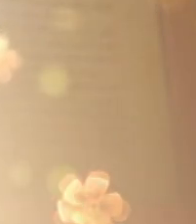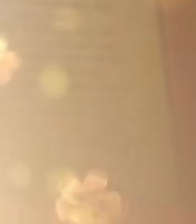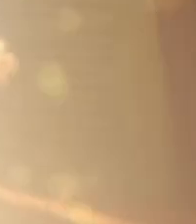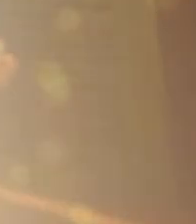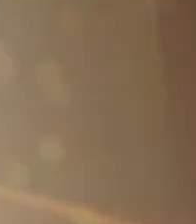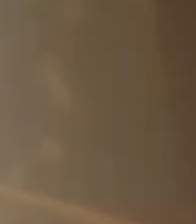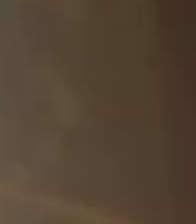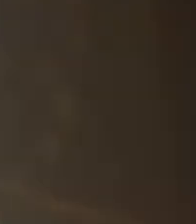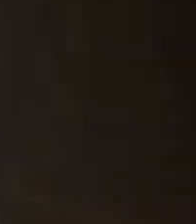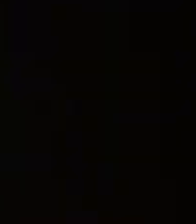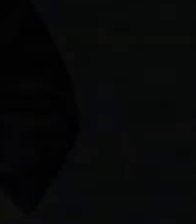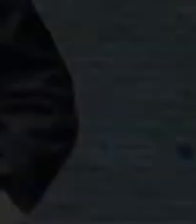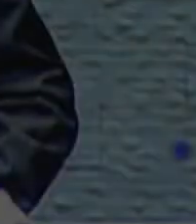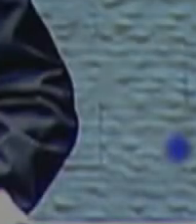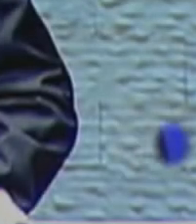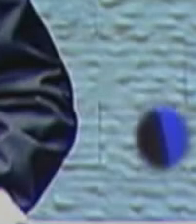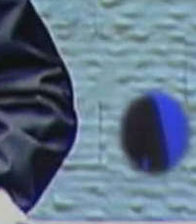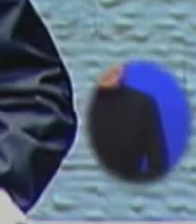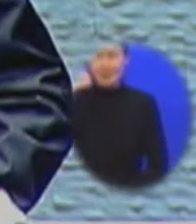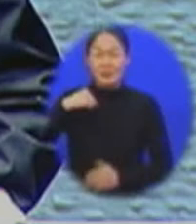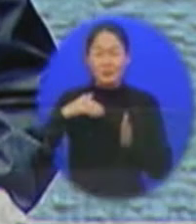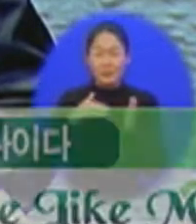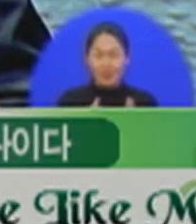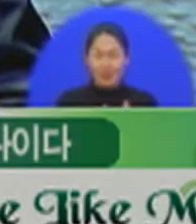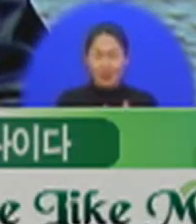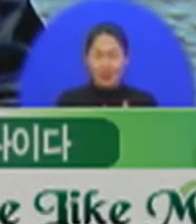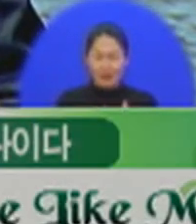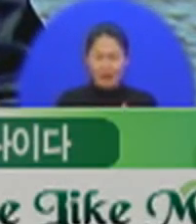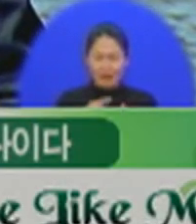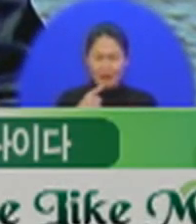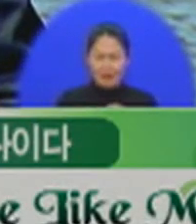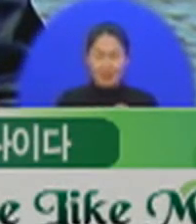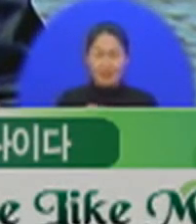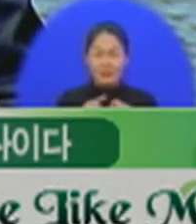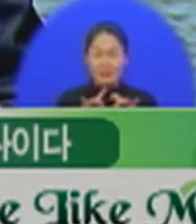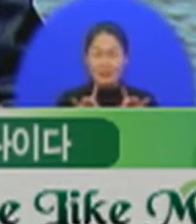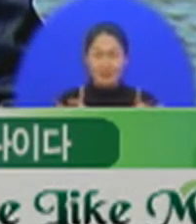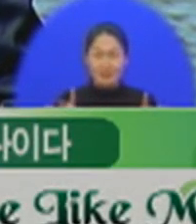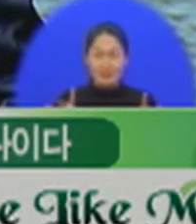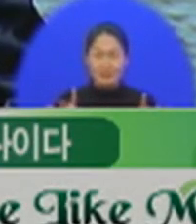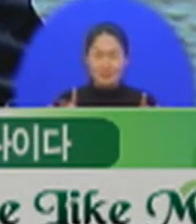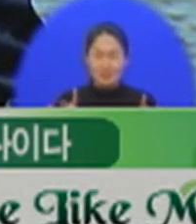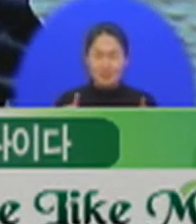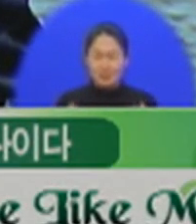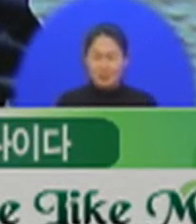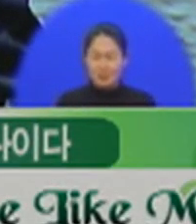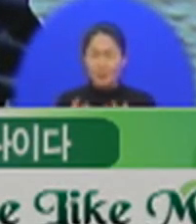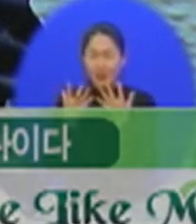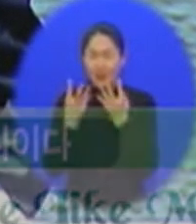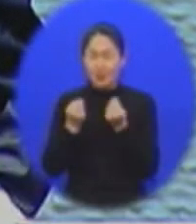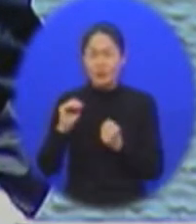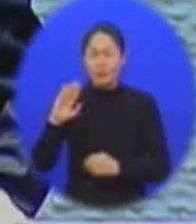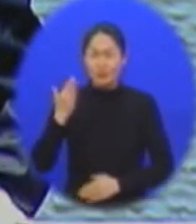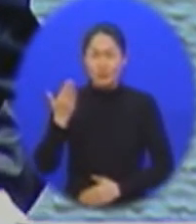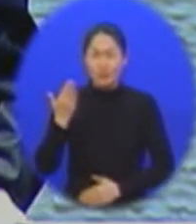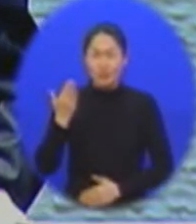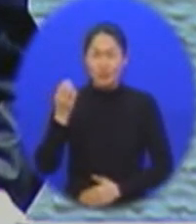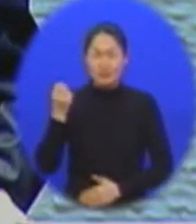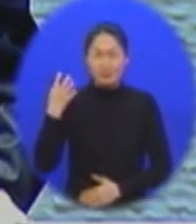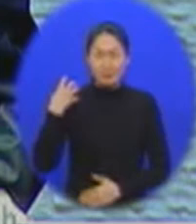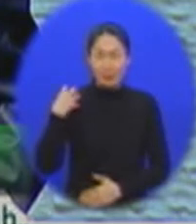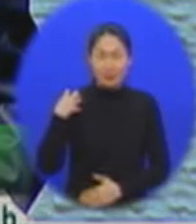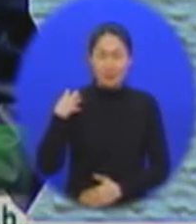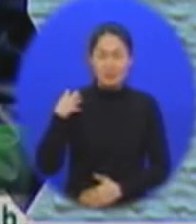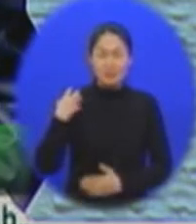woo 해를 거듭 할수록 또 또 사역이 많아지고 또 제게 맡겨진